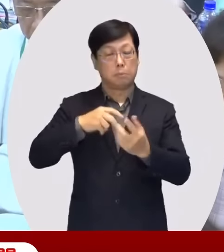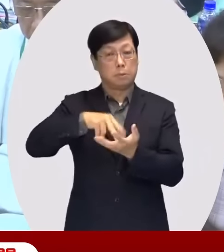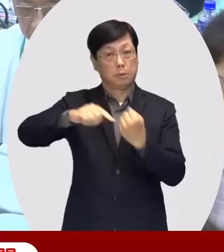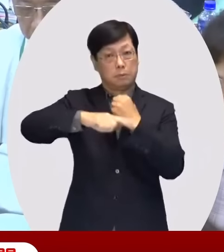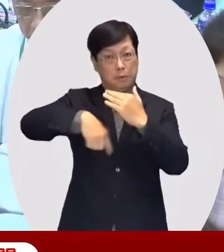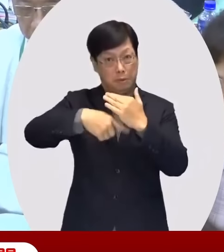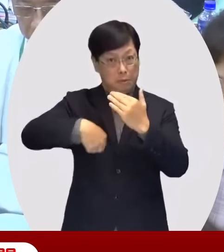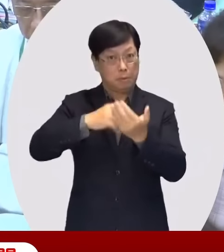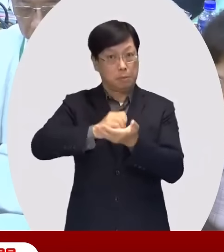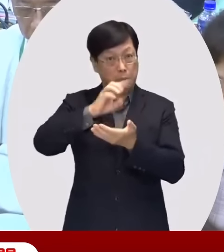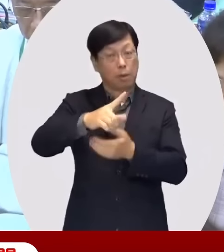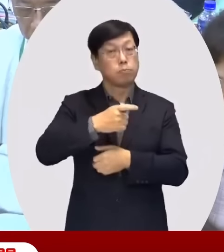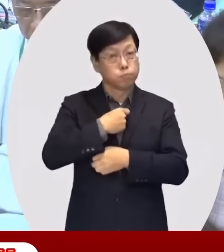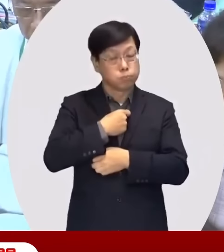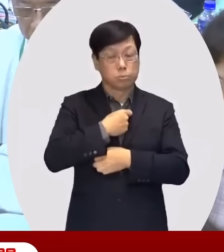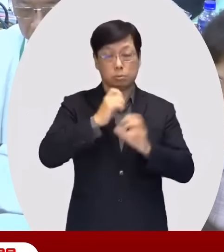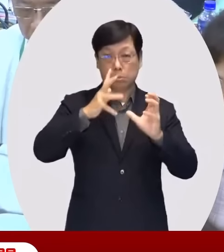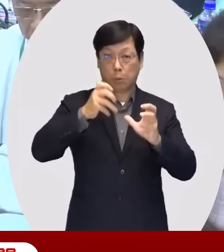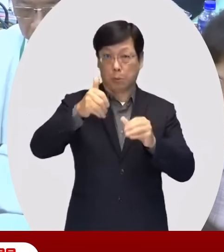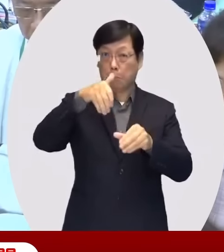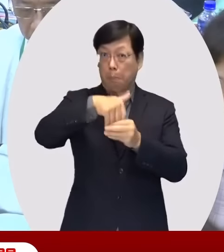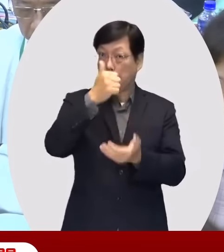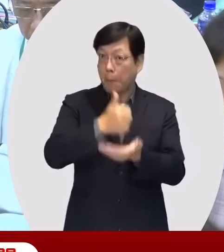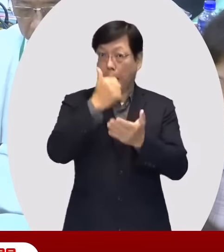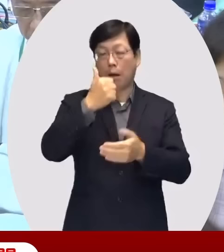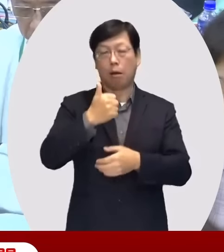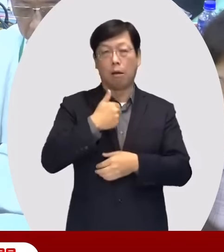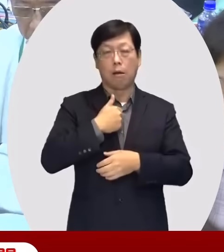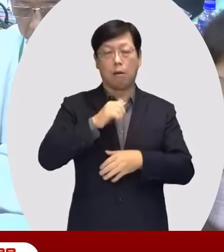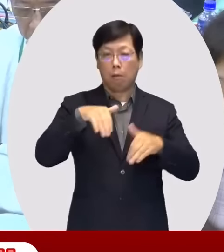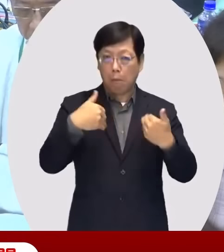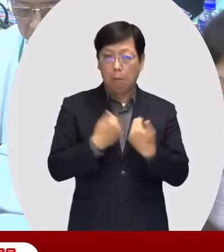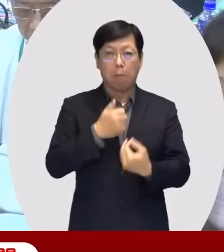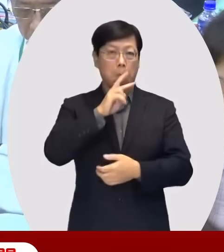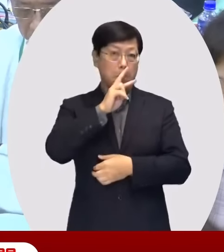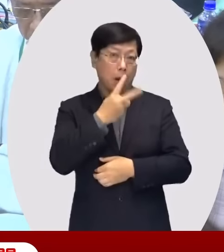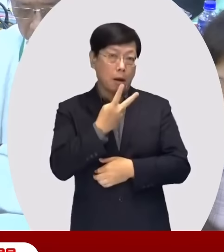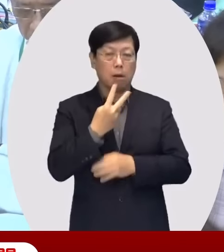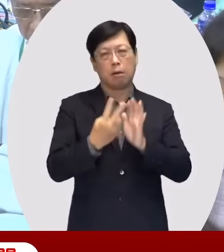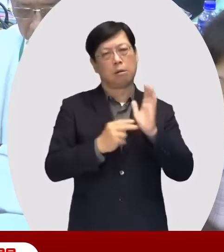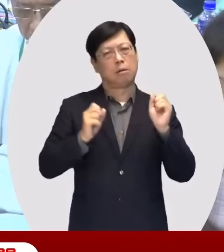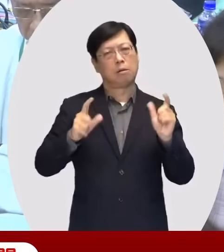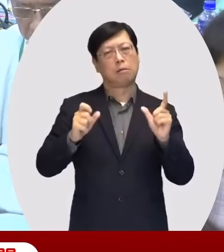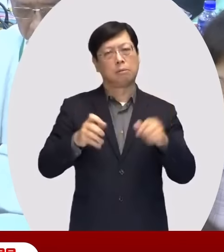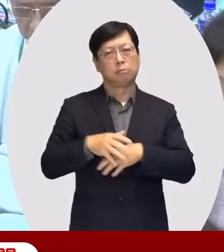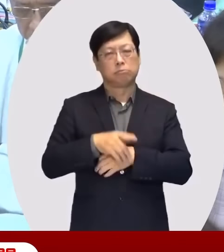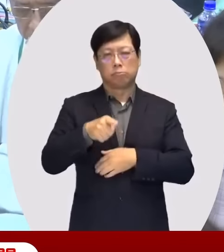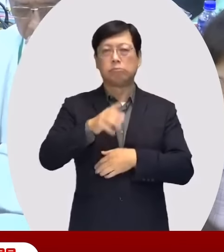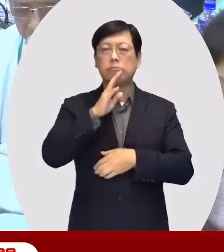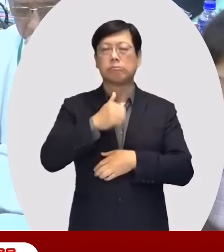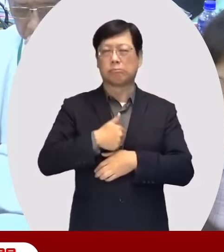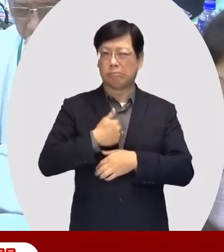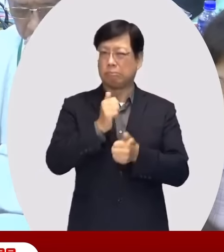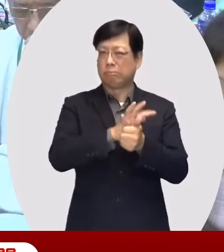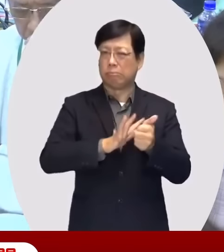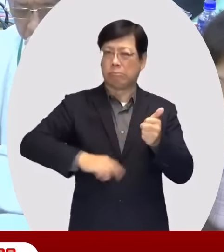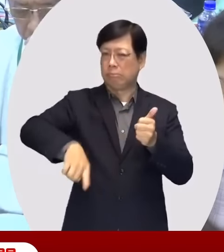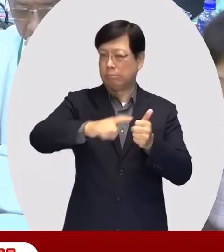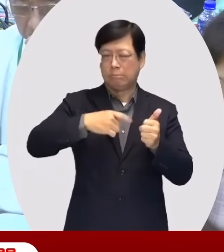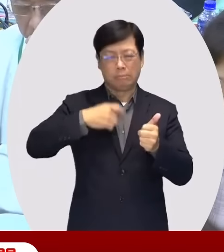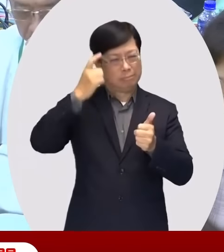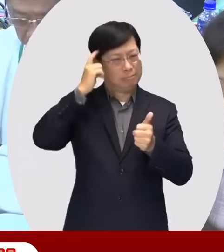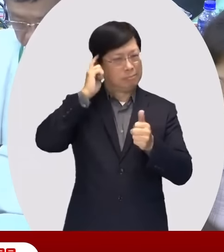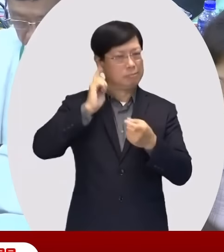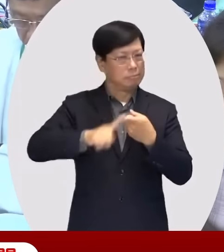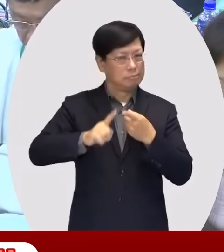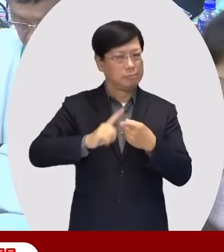行国情报告的总统，在选举以后突然做相反的陈述，这恐怕才是真正影响人